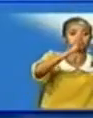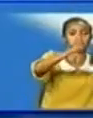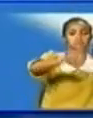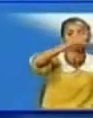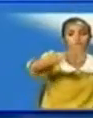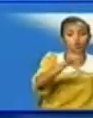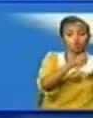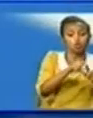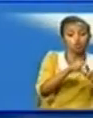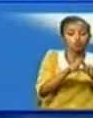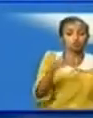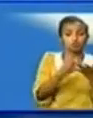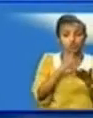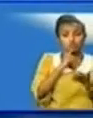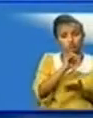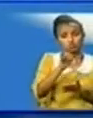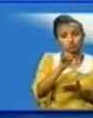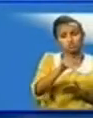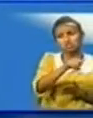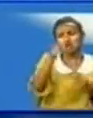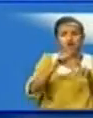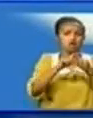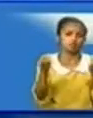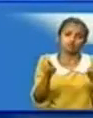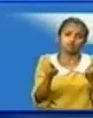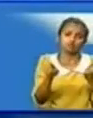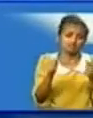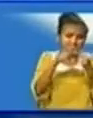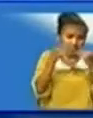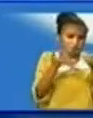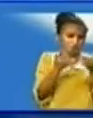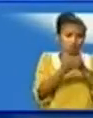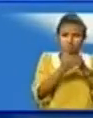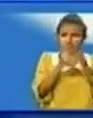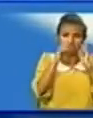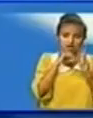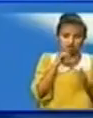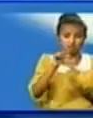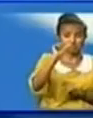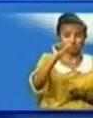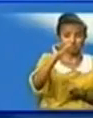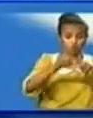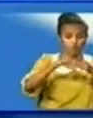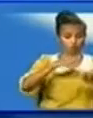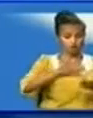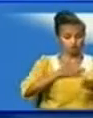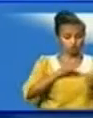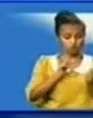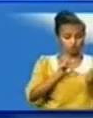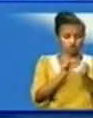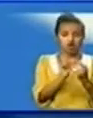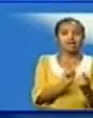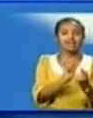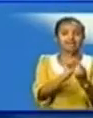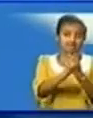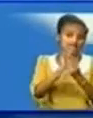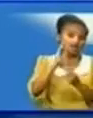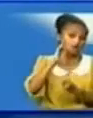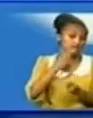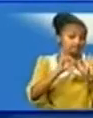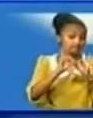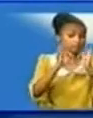ብዙ እንትን አላልኩት ግን ያው እነሱ በድምጽ የሚሉት ነው ቤት በምልክት ቋንቋ ጠቀመዋለ በቃ ያ ነው